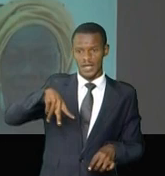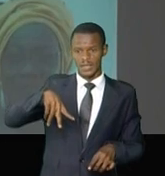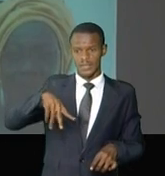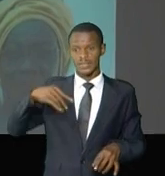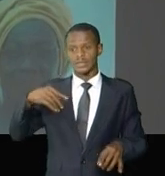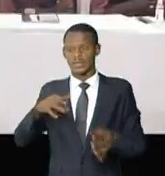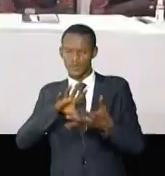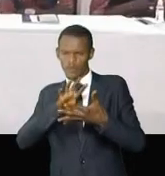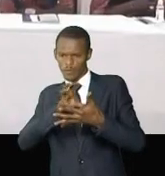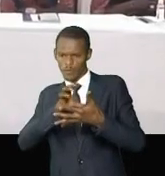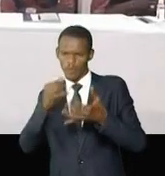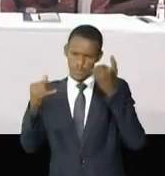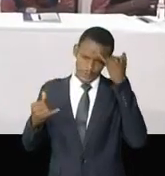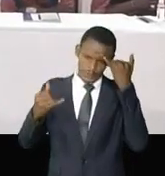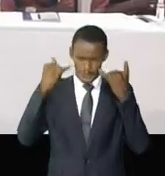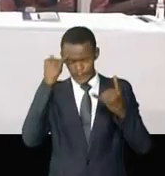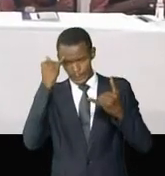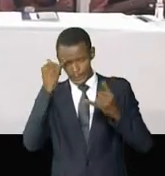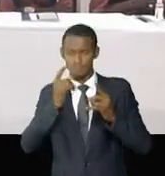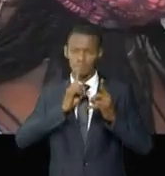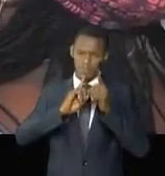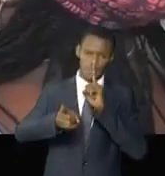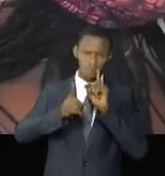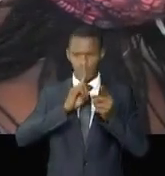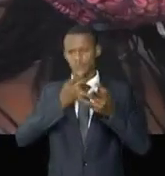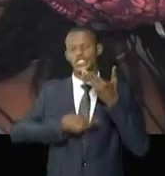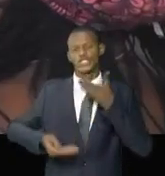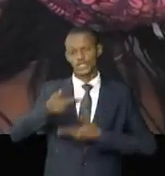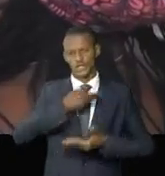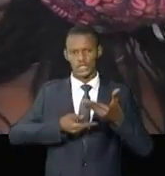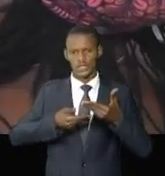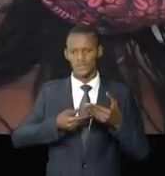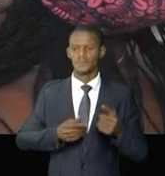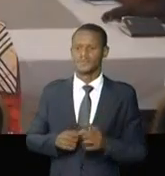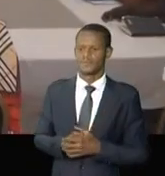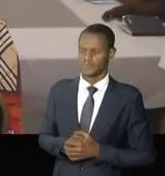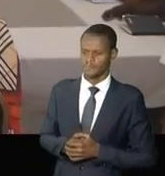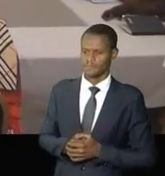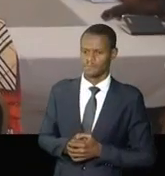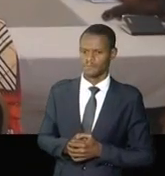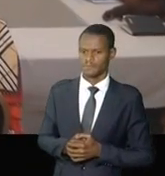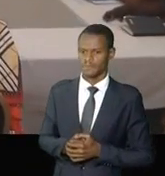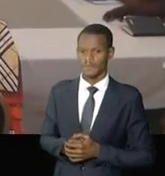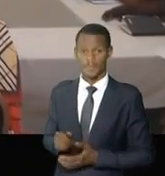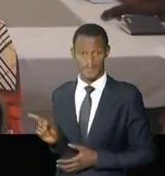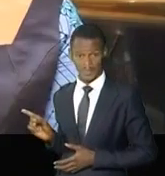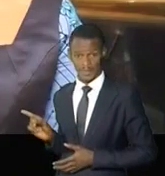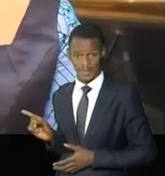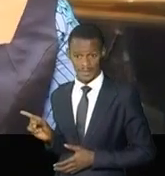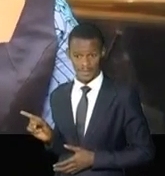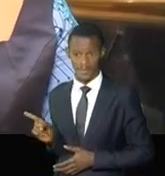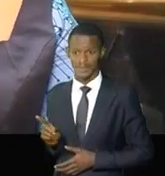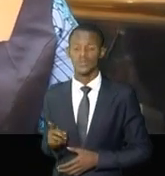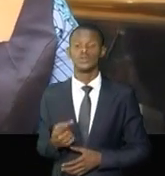leur argumentaire. Nous avons constaté que la femme était faiblement représentée. Nous nous sommes dit que nous devons nous